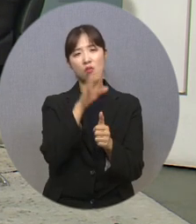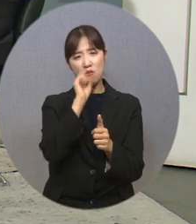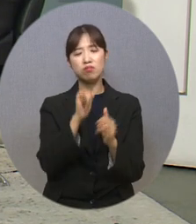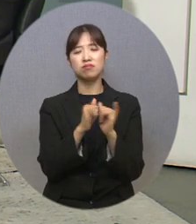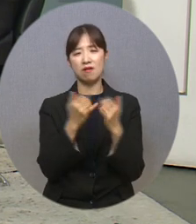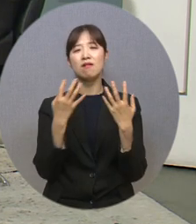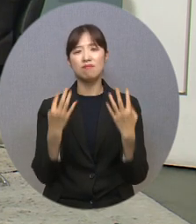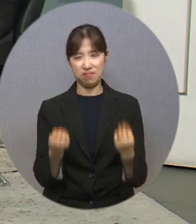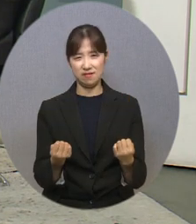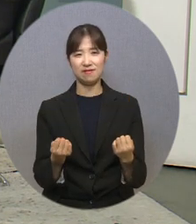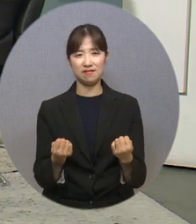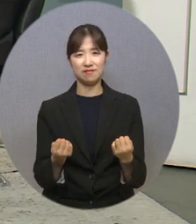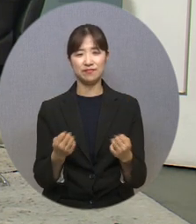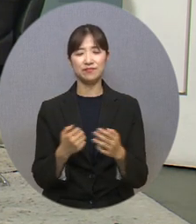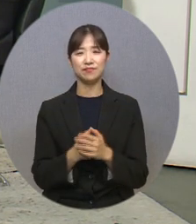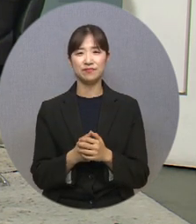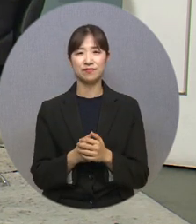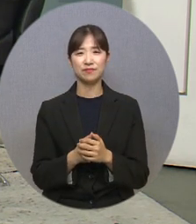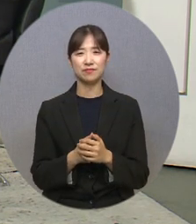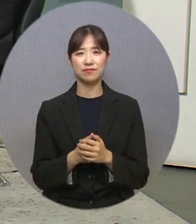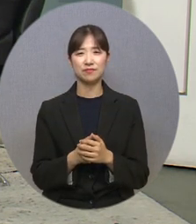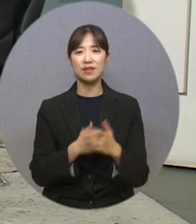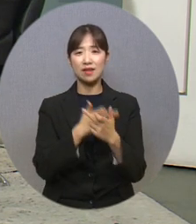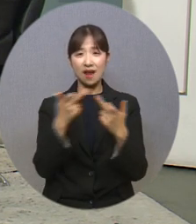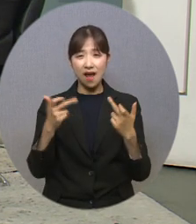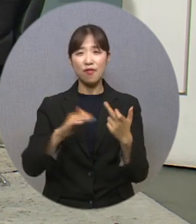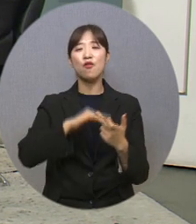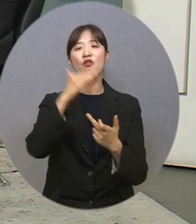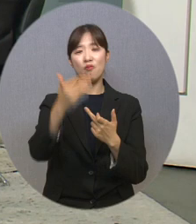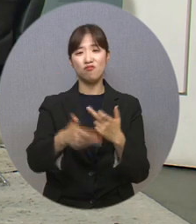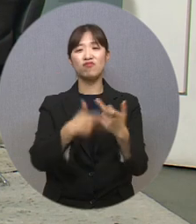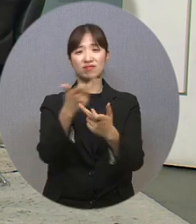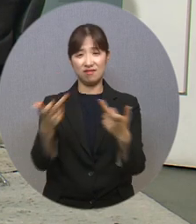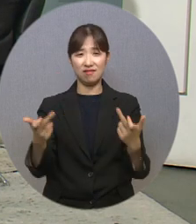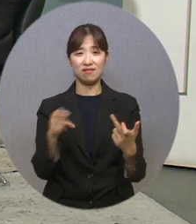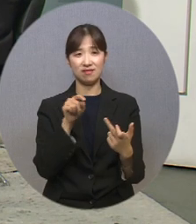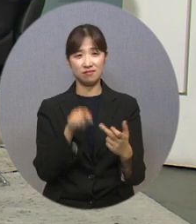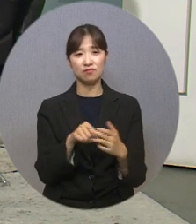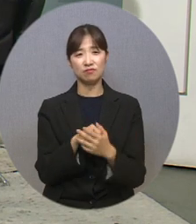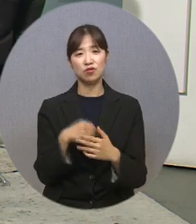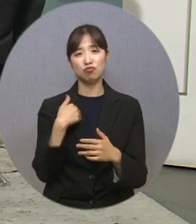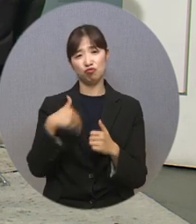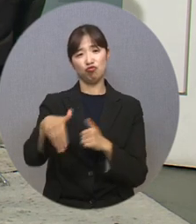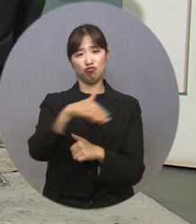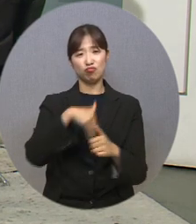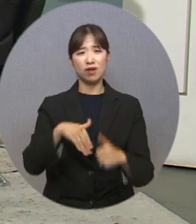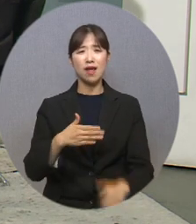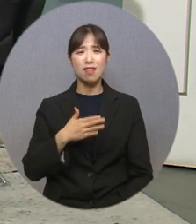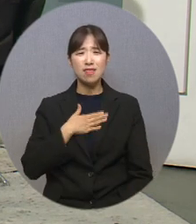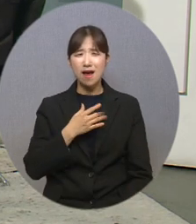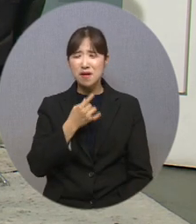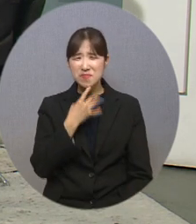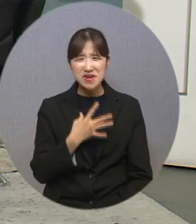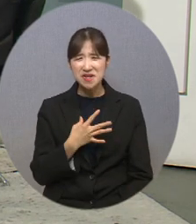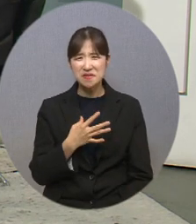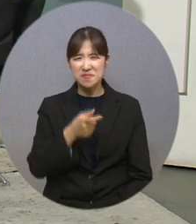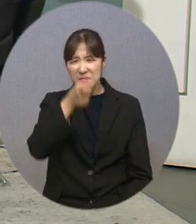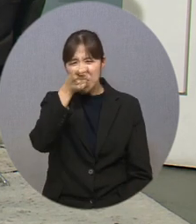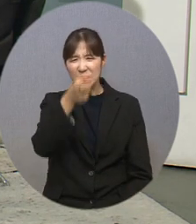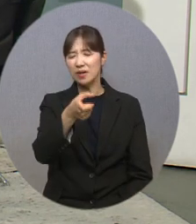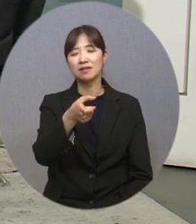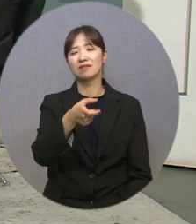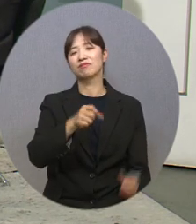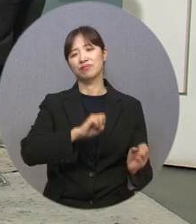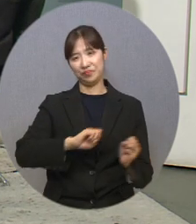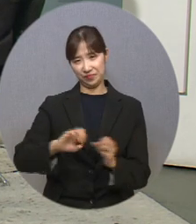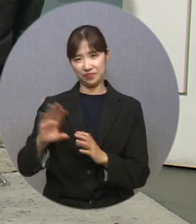사람은 많거든요. 산 넘어 산이라고 그랬지 않습니까? 우리 주변에 내가 아니면 안 된다는 사고방식은 버려야